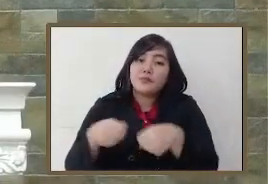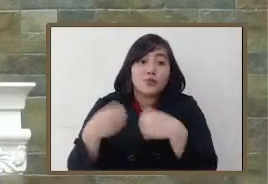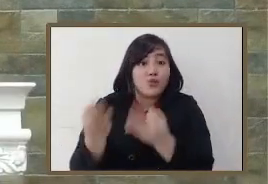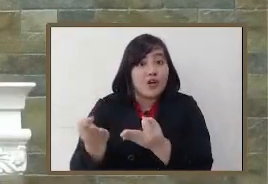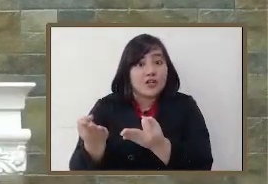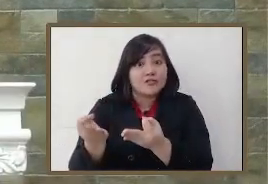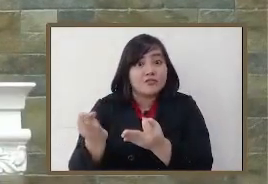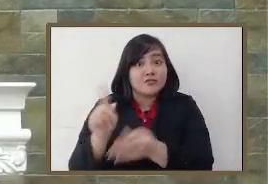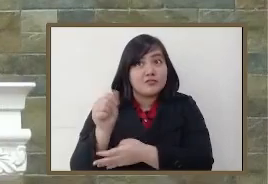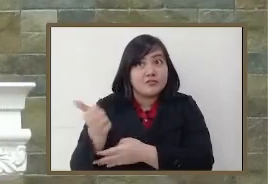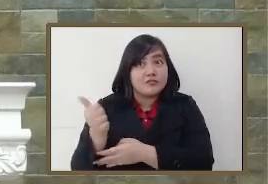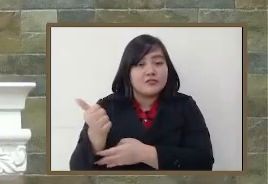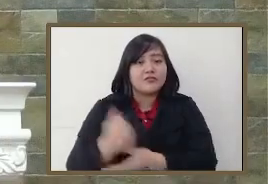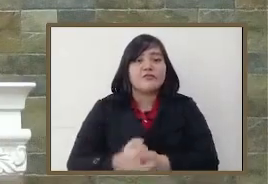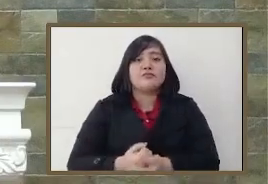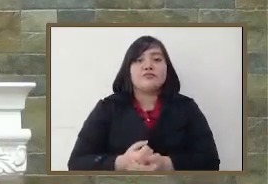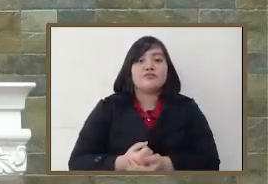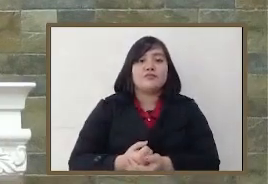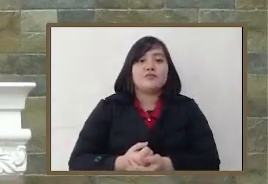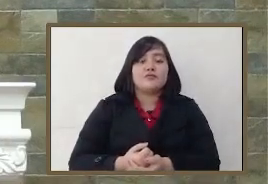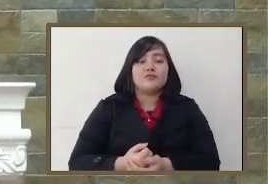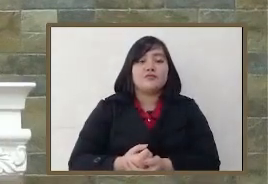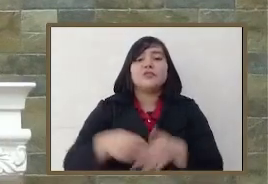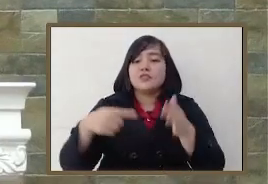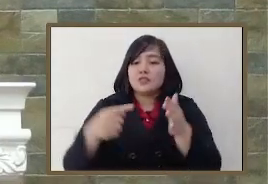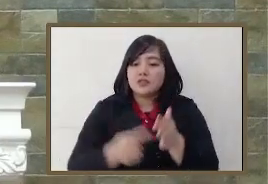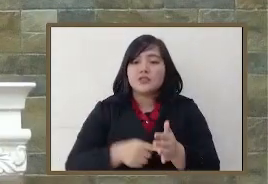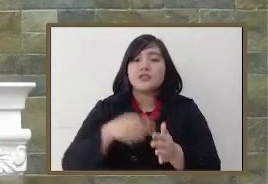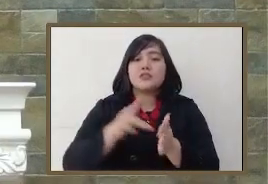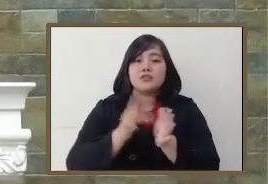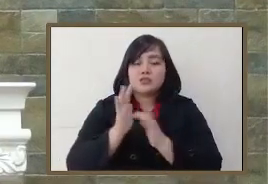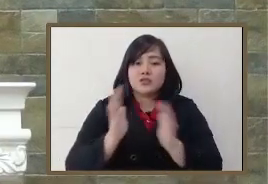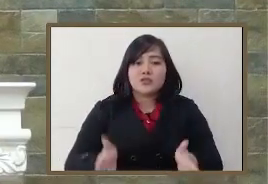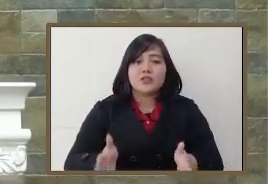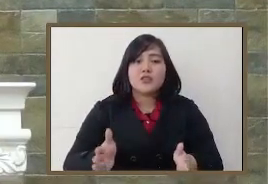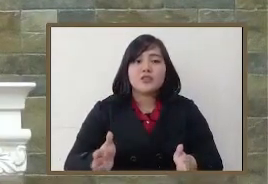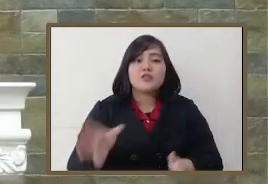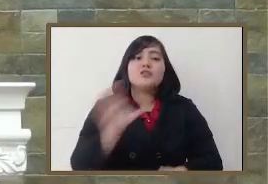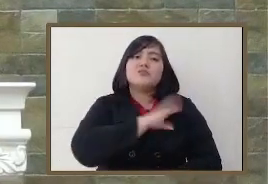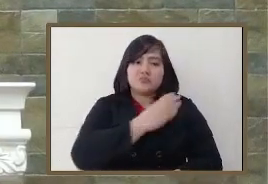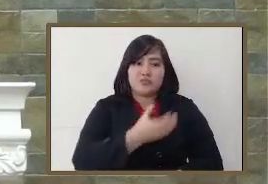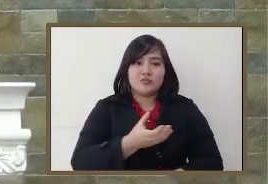mga Kristiyano na confident sa kanyang pagiging Kristiyano.